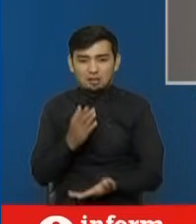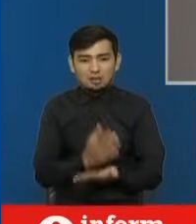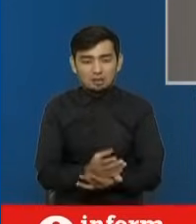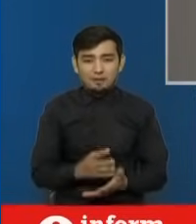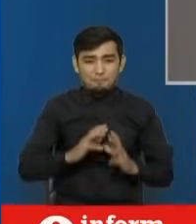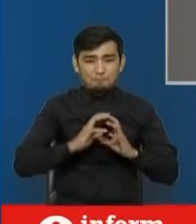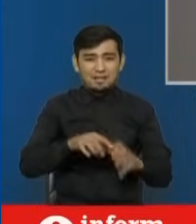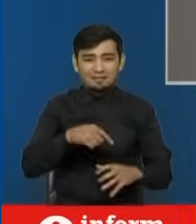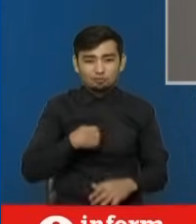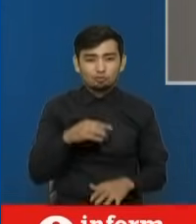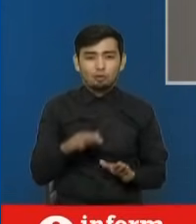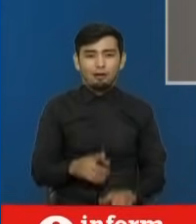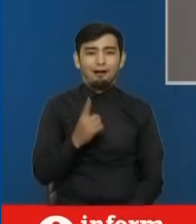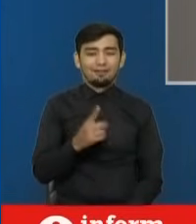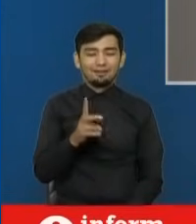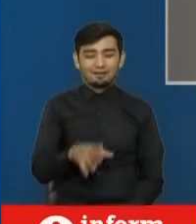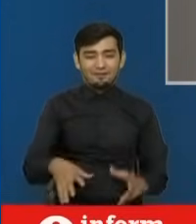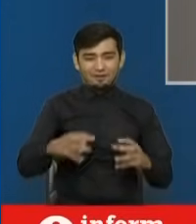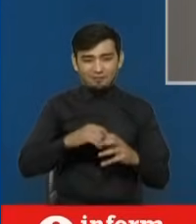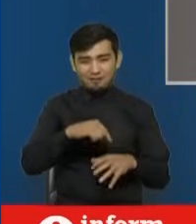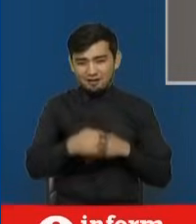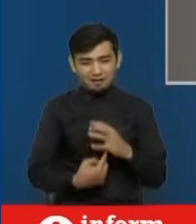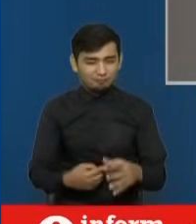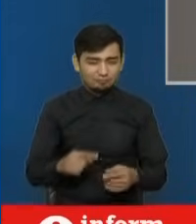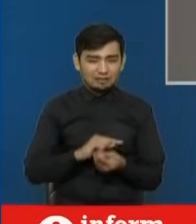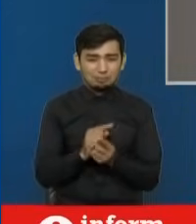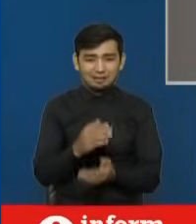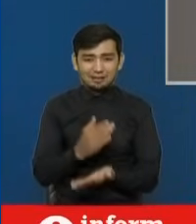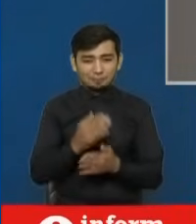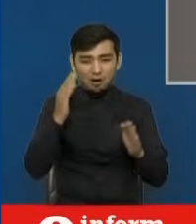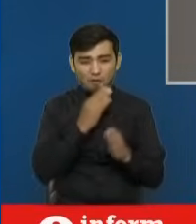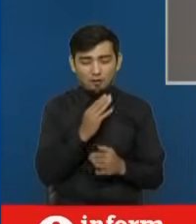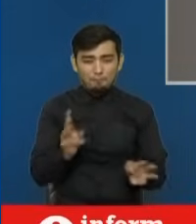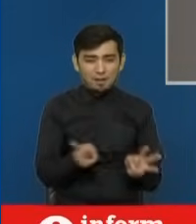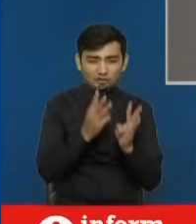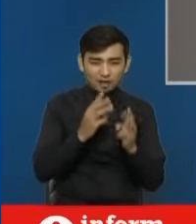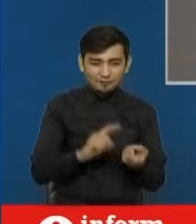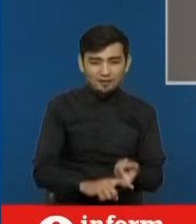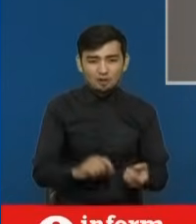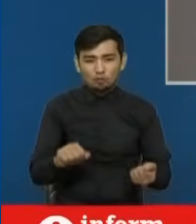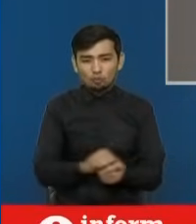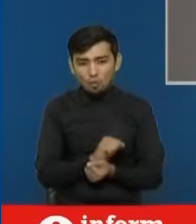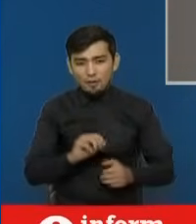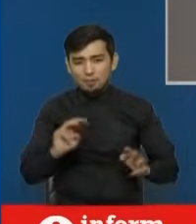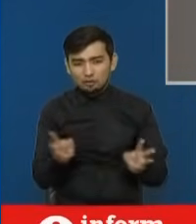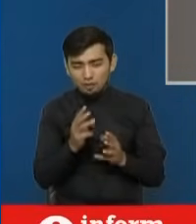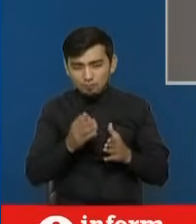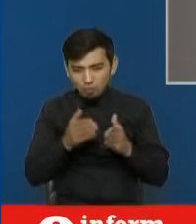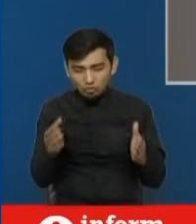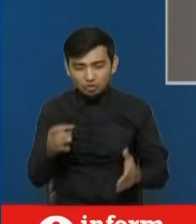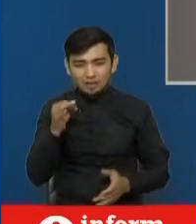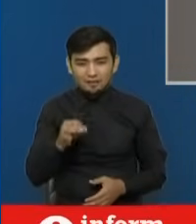в мире не только и непосредственно в Казахстане пожары соответственно засуха пожары больше